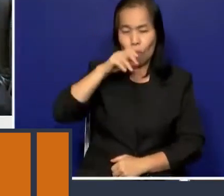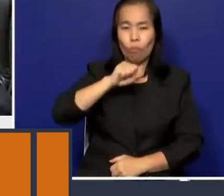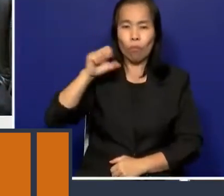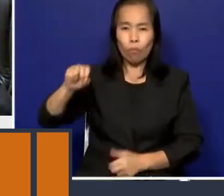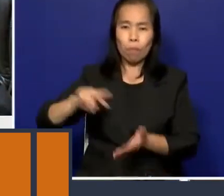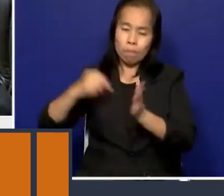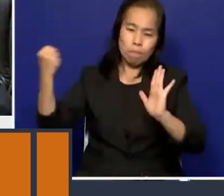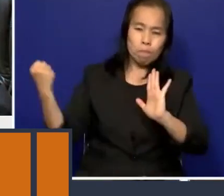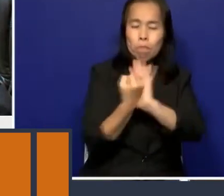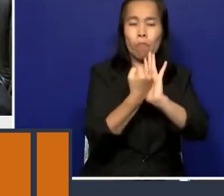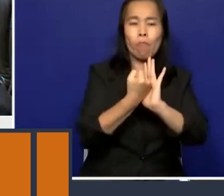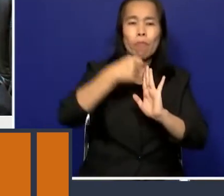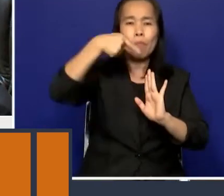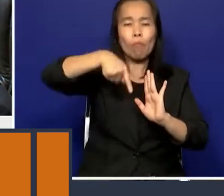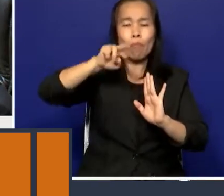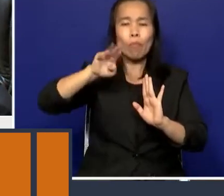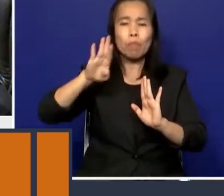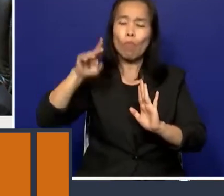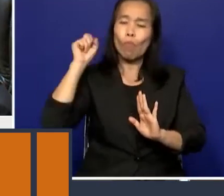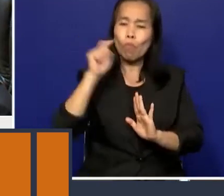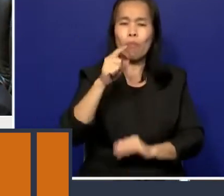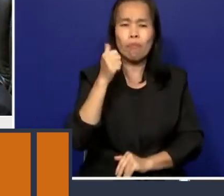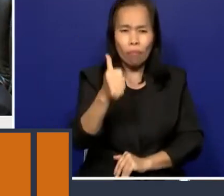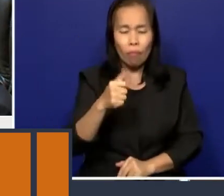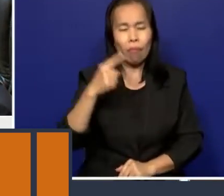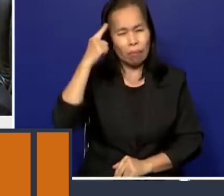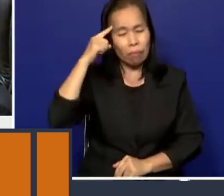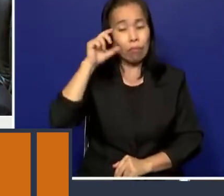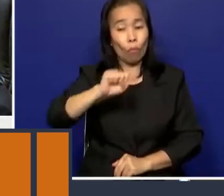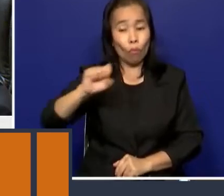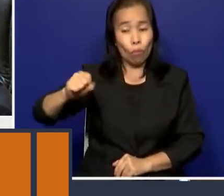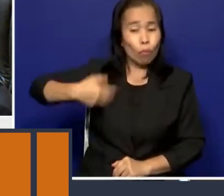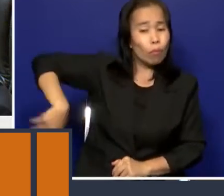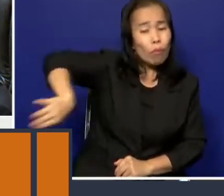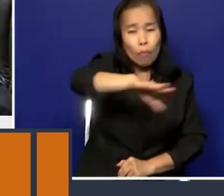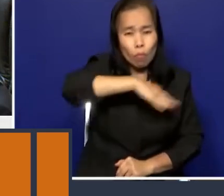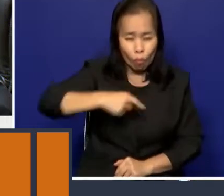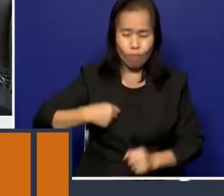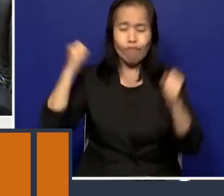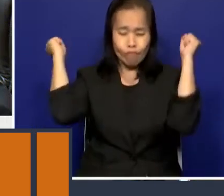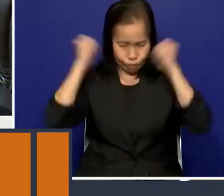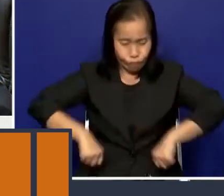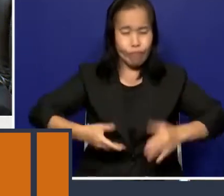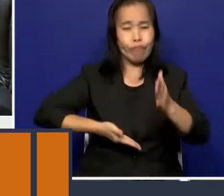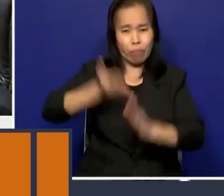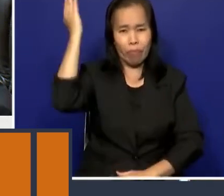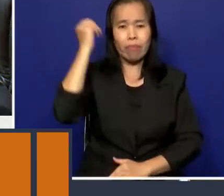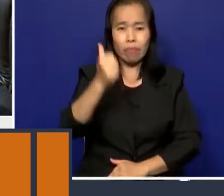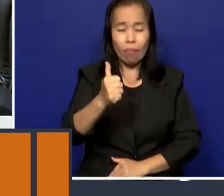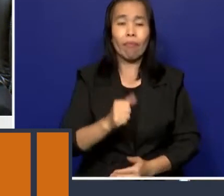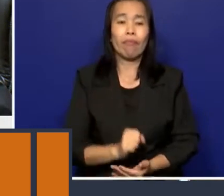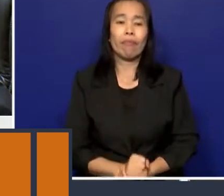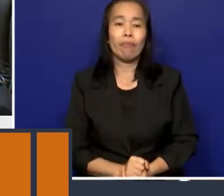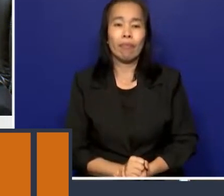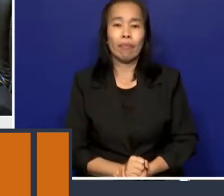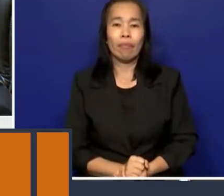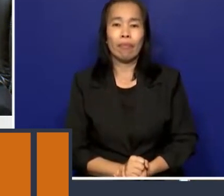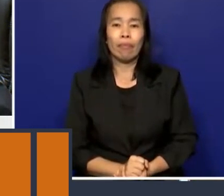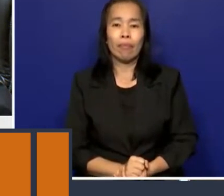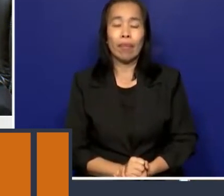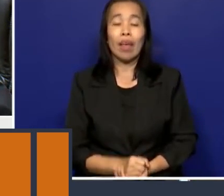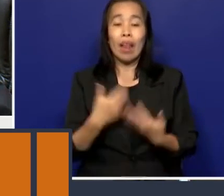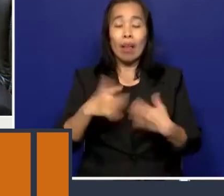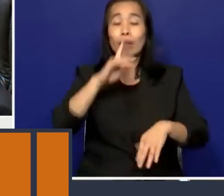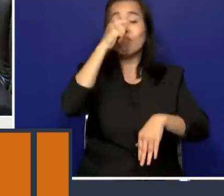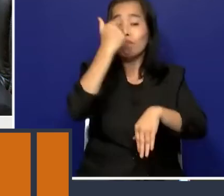เป็พรชบจออกมาไดอยู่แล้วซึงผมเชื่อวาสอๆ ทกคนในที่นี้ พร้อมทจะผ่านใหสามบาระลวดและต่ให้ ใน